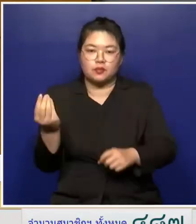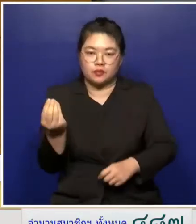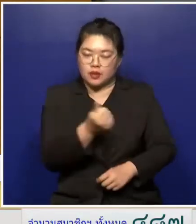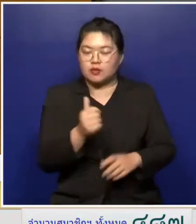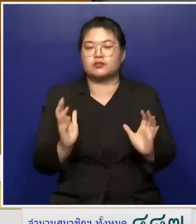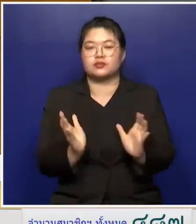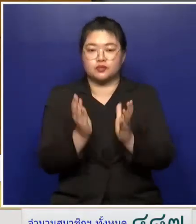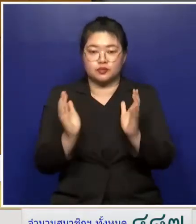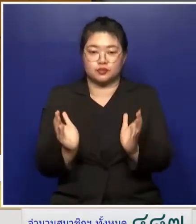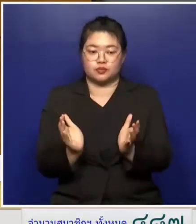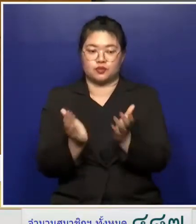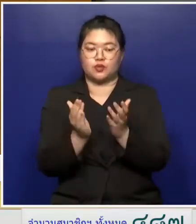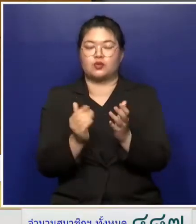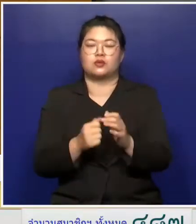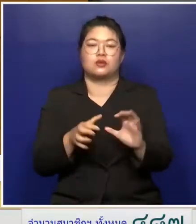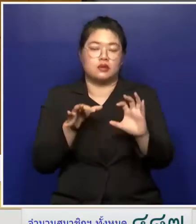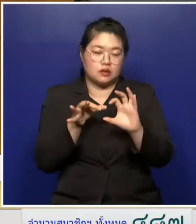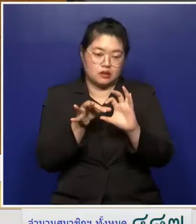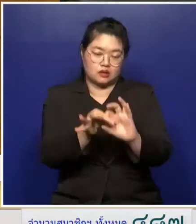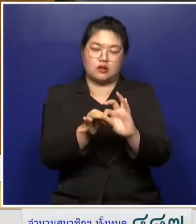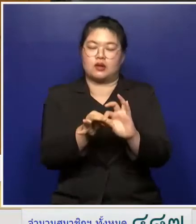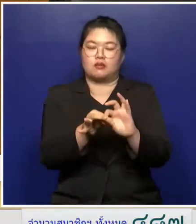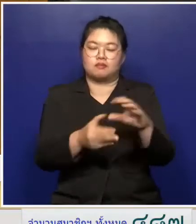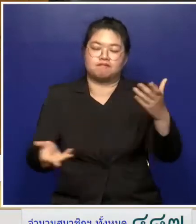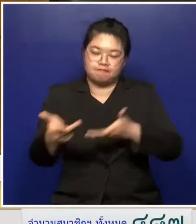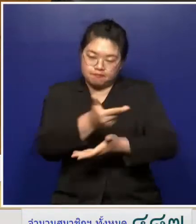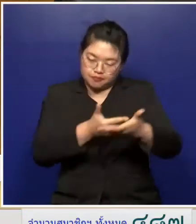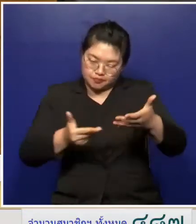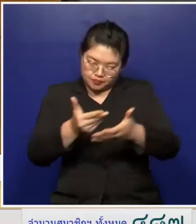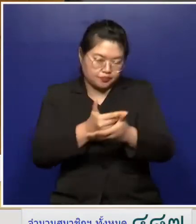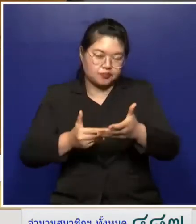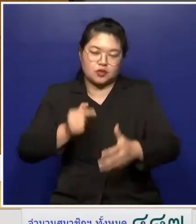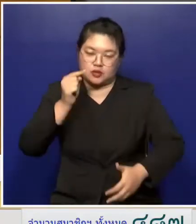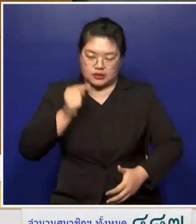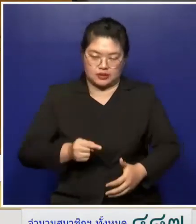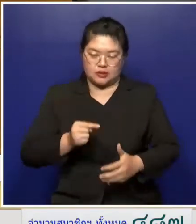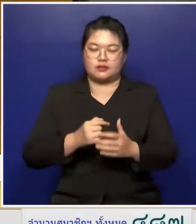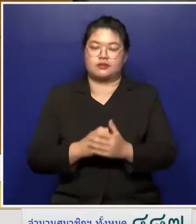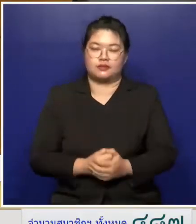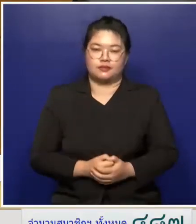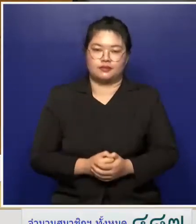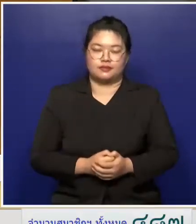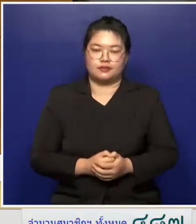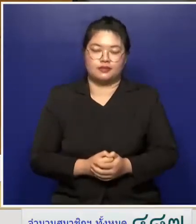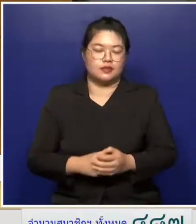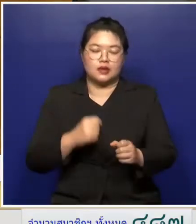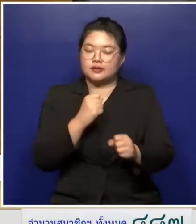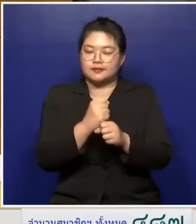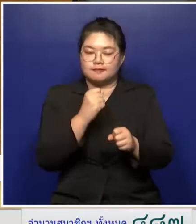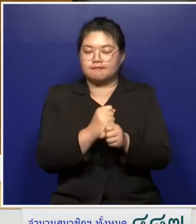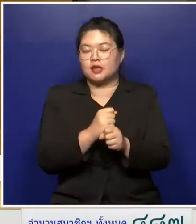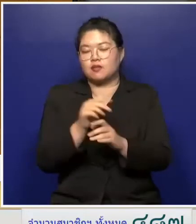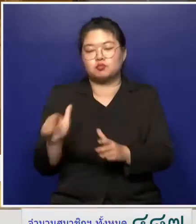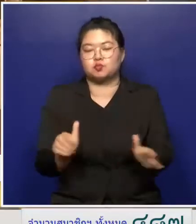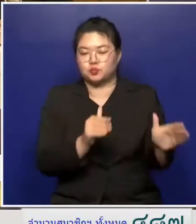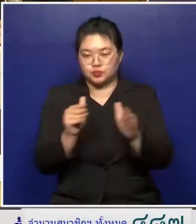มีการระงับข้อพิภาทโดยการไลเกรยอย่จิงจังตรนี้ก็เป็เชิงที่ป้กันเข้าสู่การณพน Gradier ในกระบวนการ